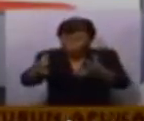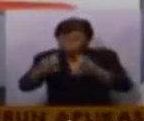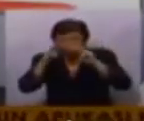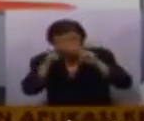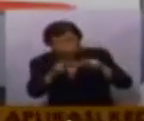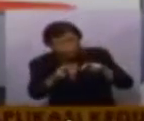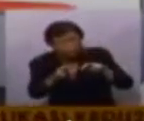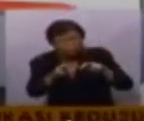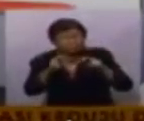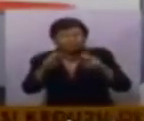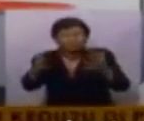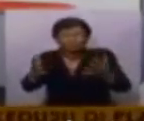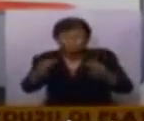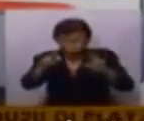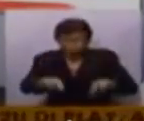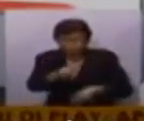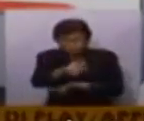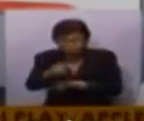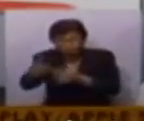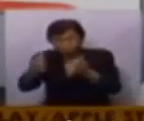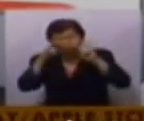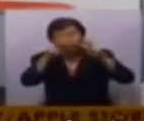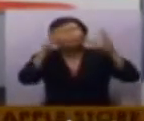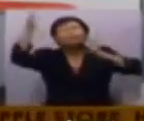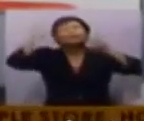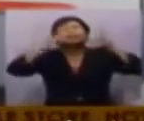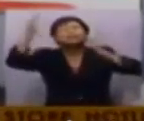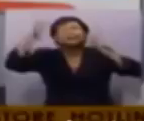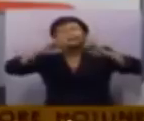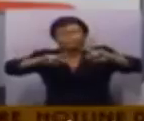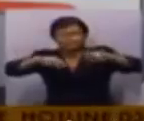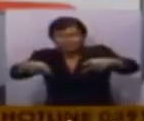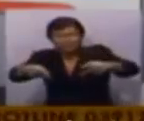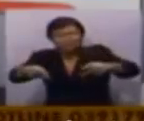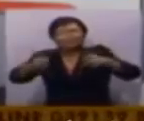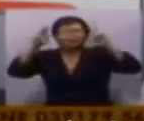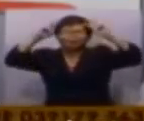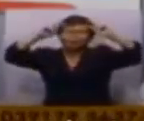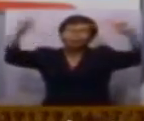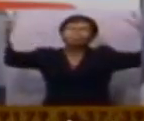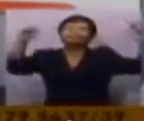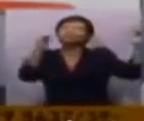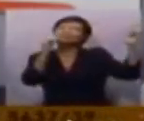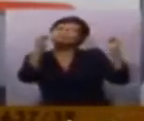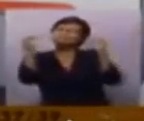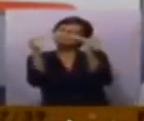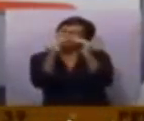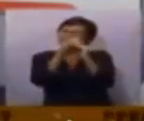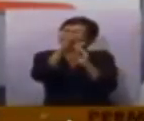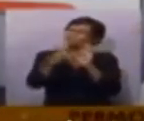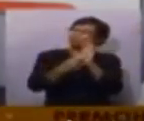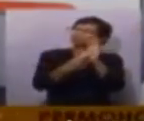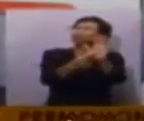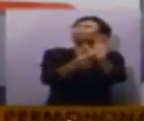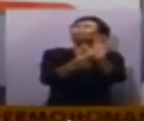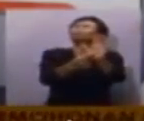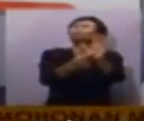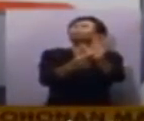melihat negara ini dibawa ke arah yang lebih aman, stabil, dicerminkan